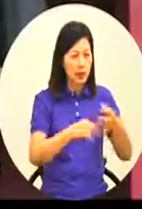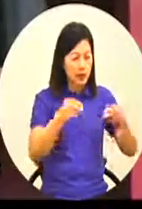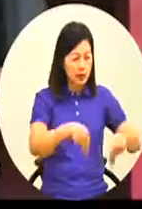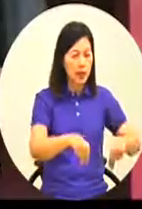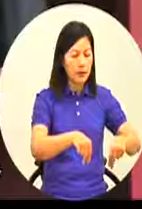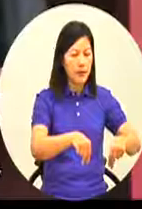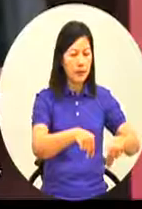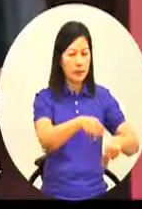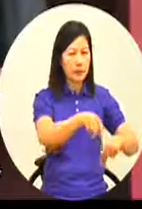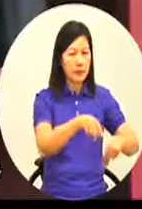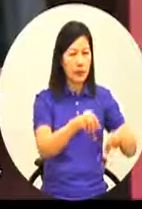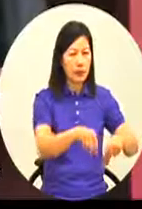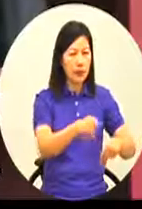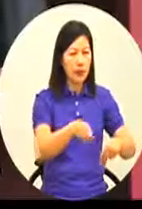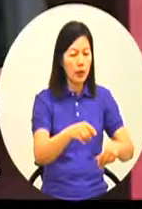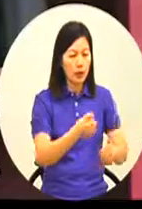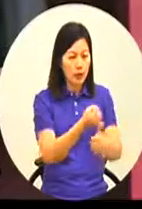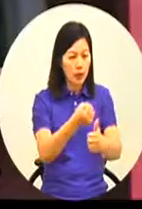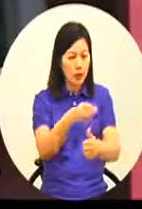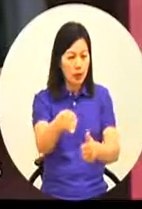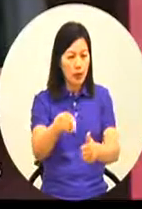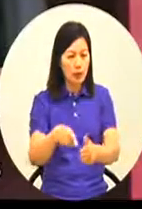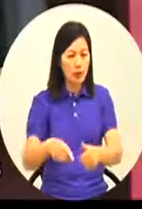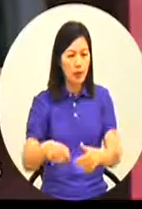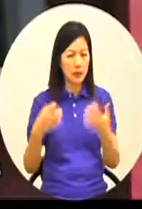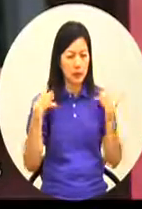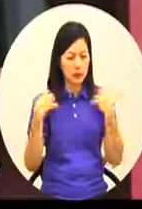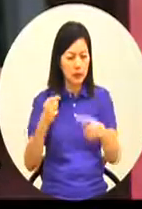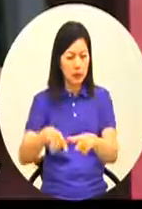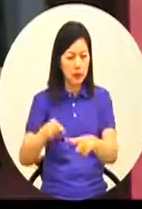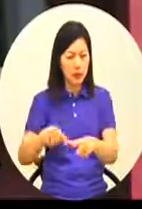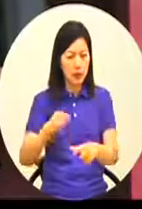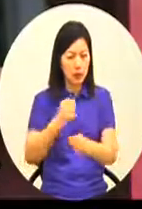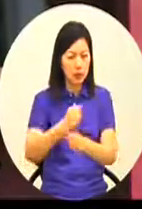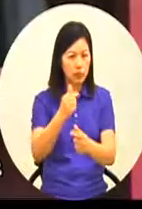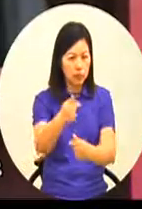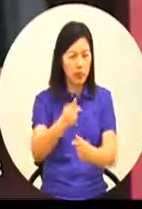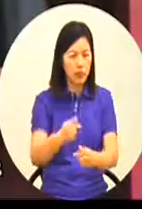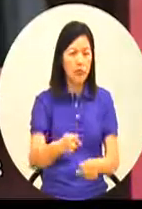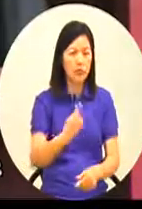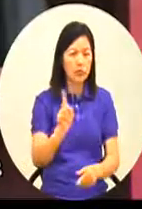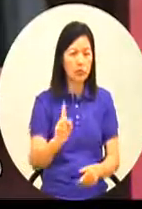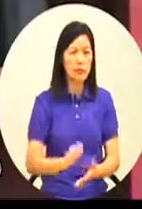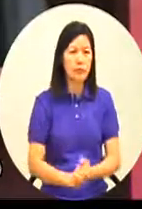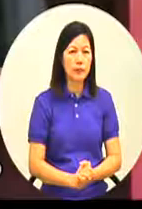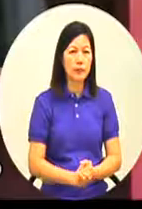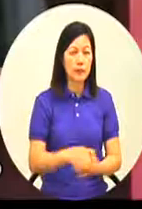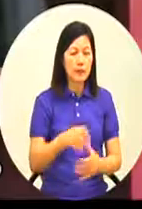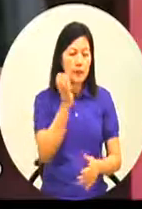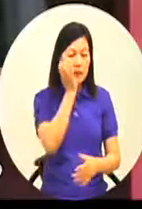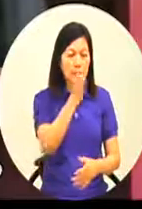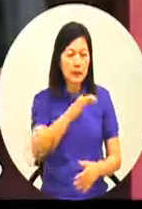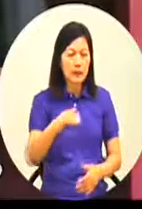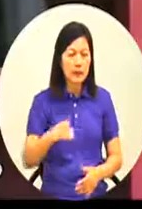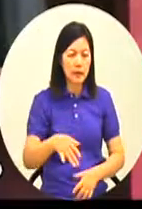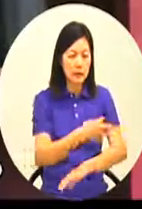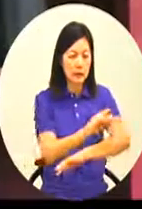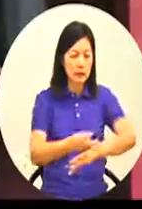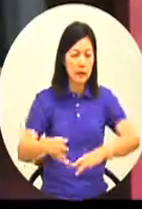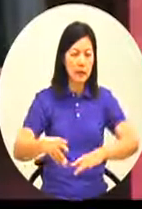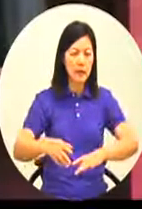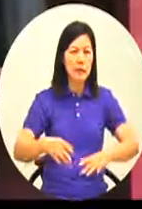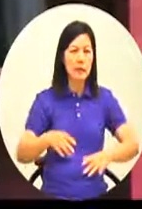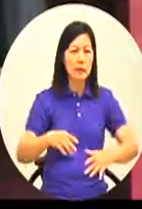达到更好。我想这是第一个部分。那第二部分就是我们冈山的河堤公园，我有看到我们市府